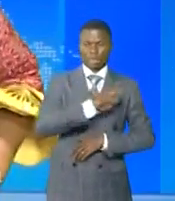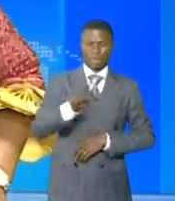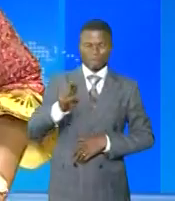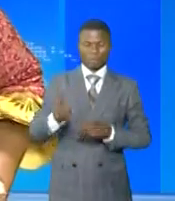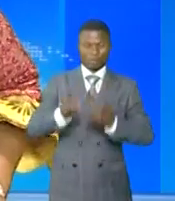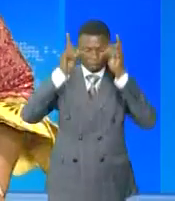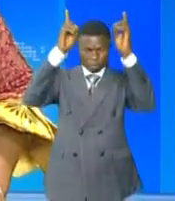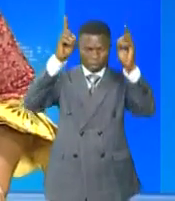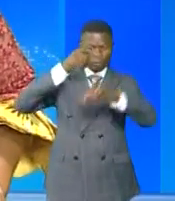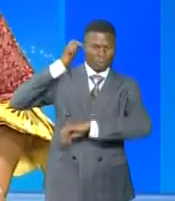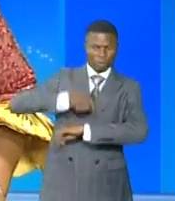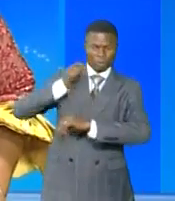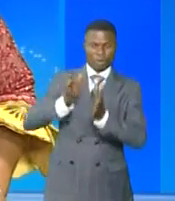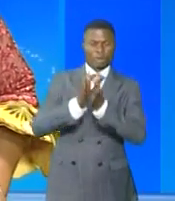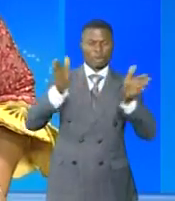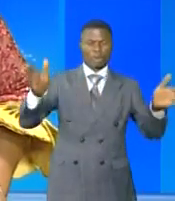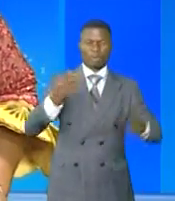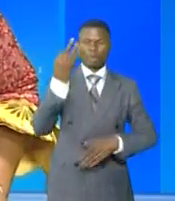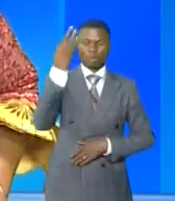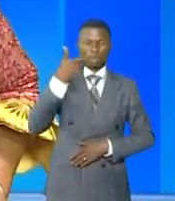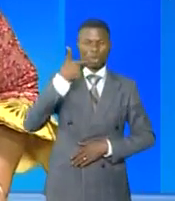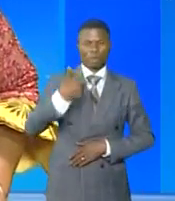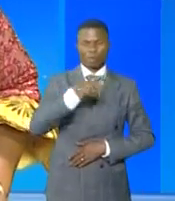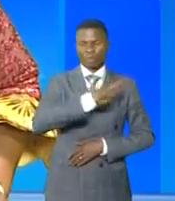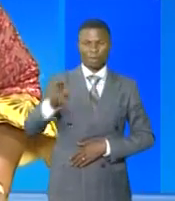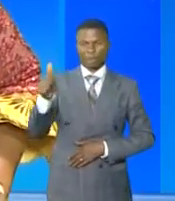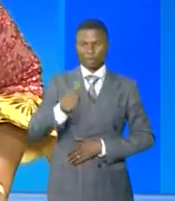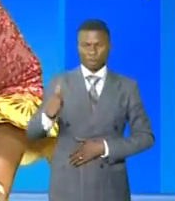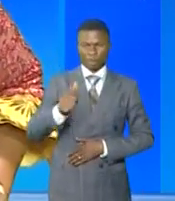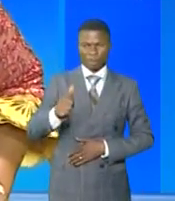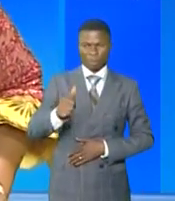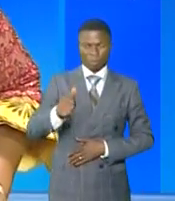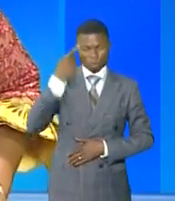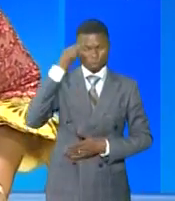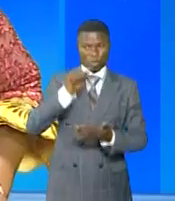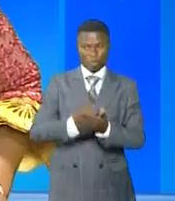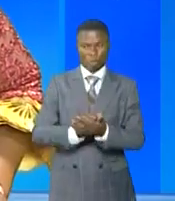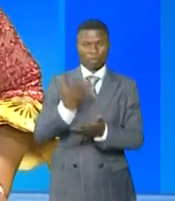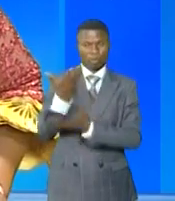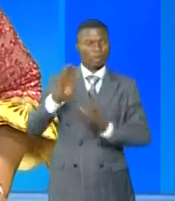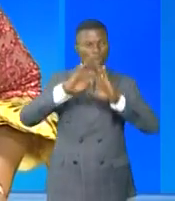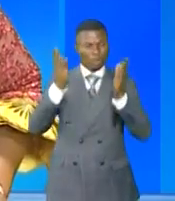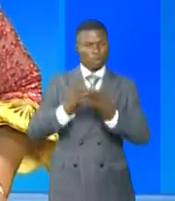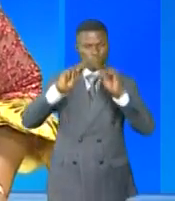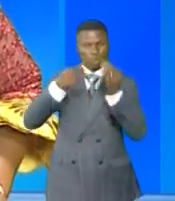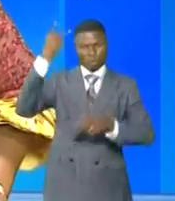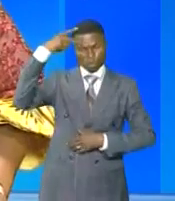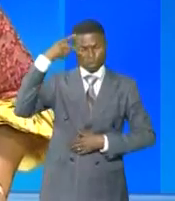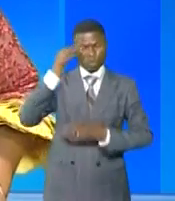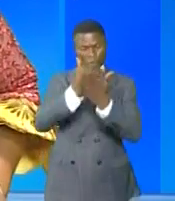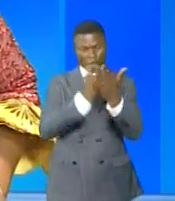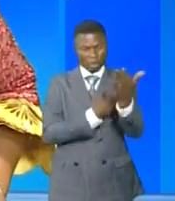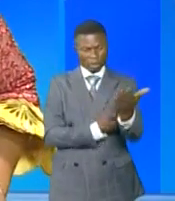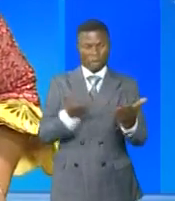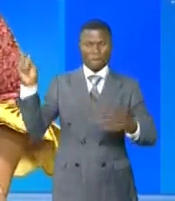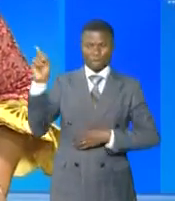à l'audience publique du 3 février 2021. En conséquence, il invite toutes les parties concernées à se